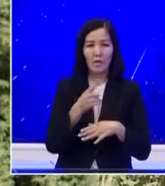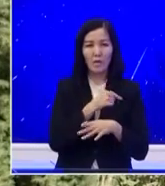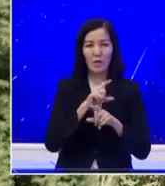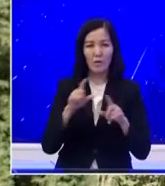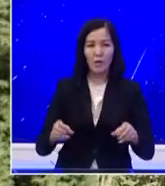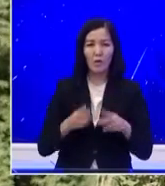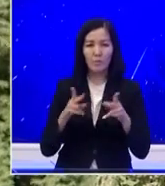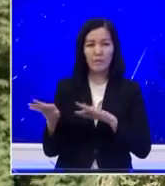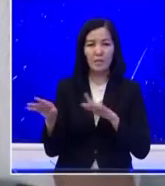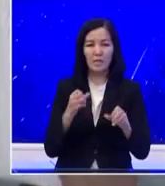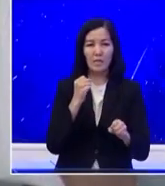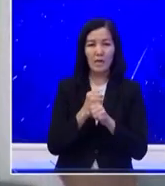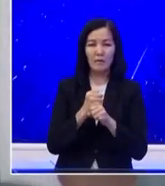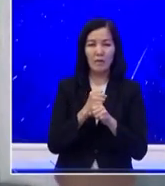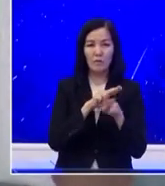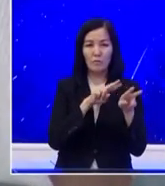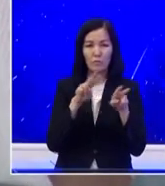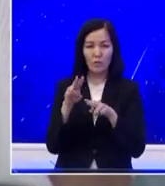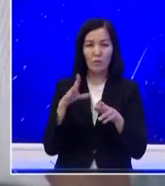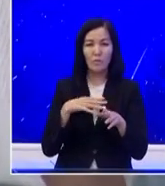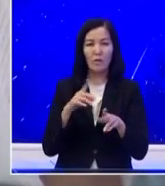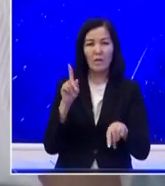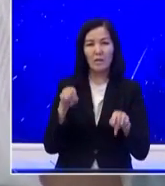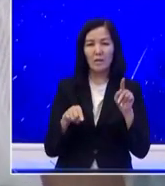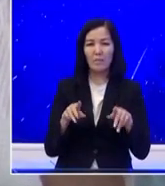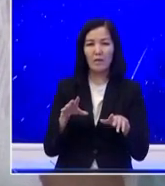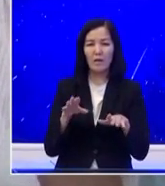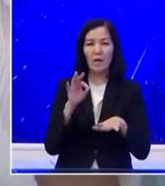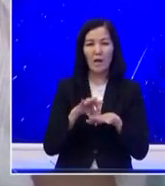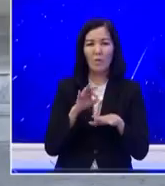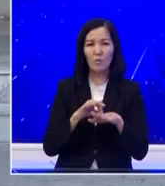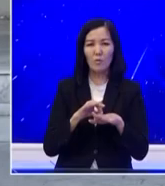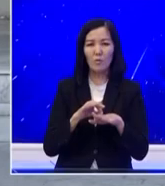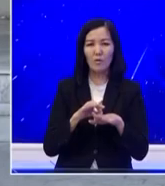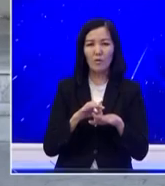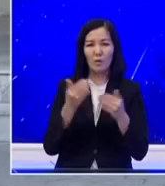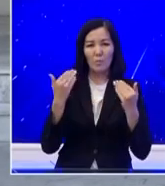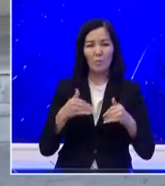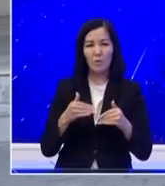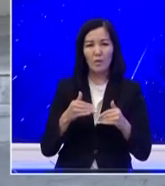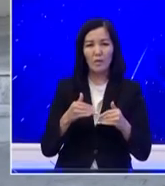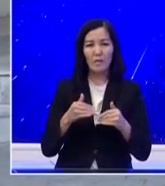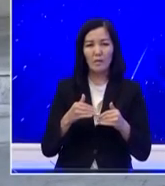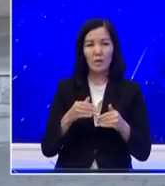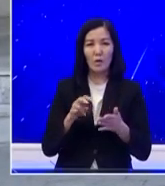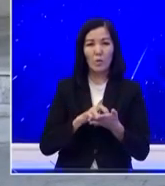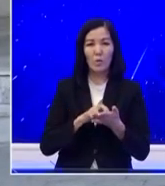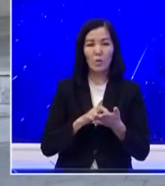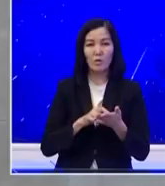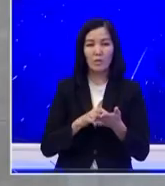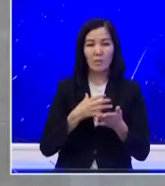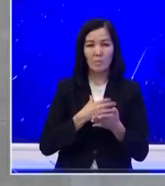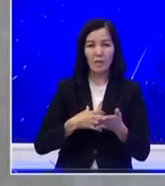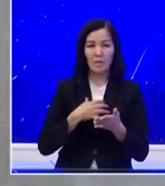шарасын қатаң ұстанып отыр. Дегенмен кейбір азаматтар белең алған індеттің белгісін бойынан байқаса, қорқыныштан бейбалам